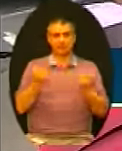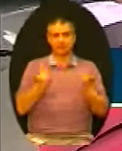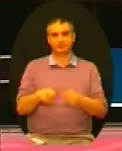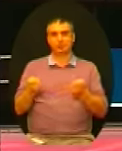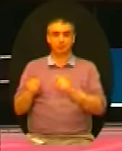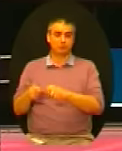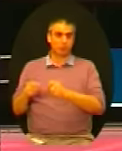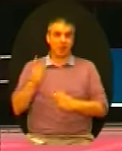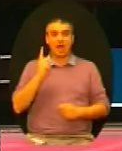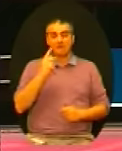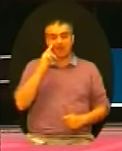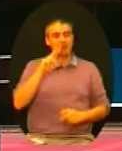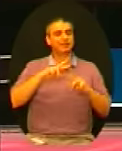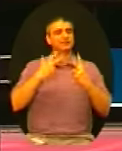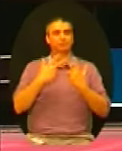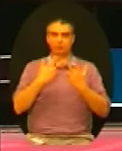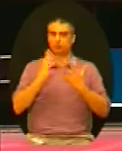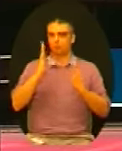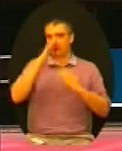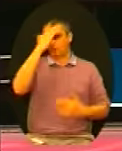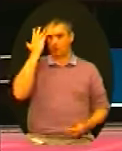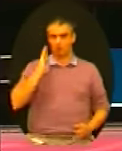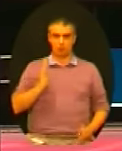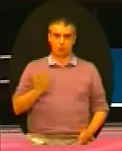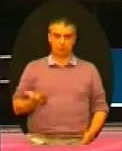נסגרו, אבל ההיבט הציבורי שלהן היה חמור.